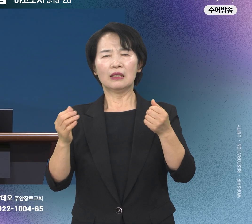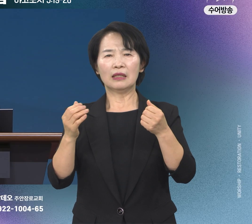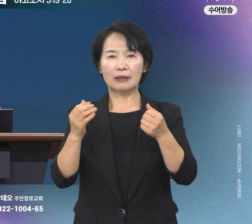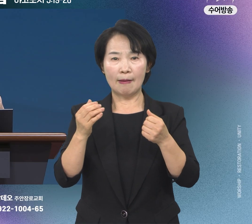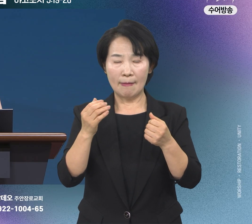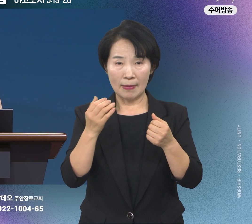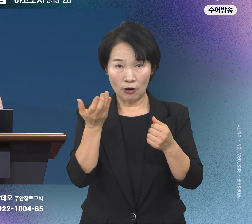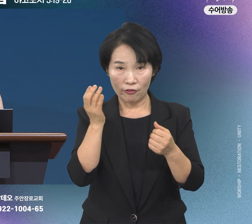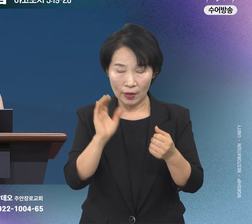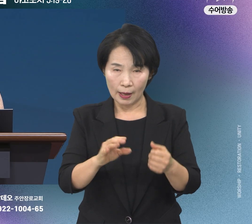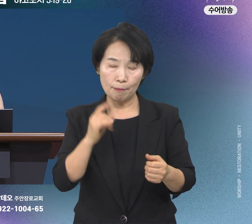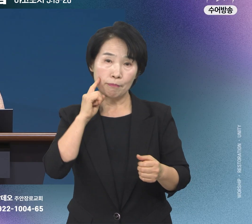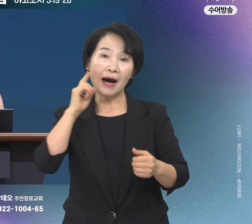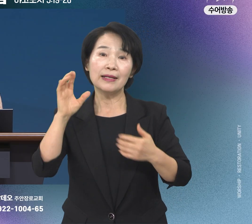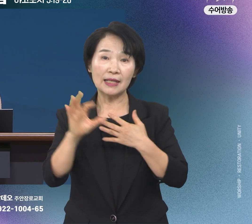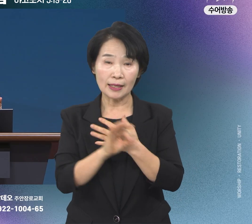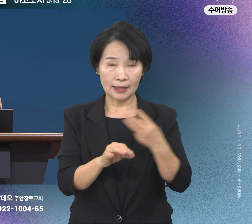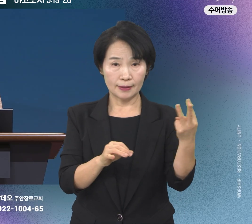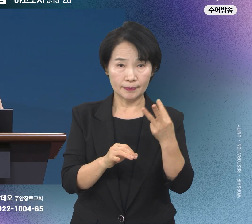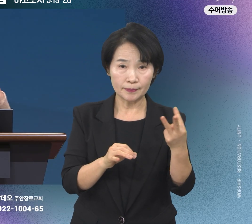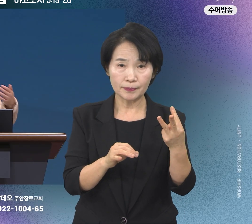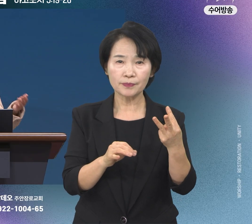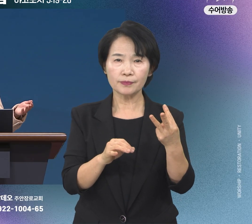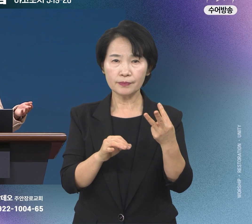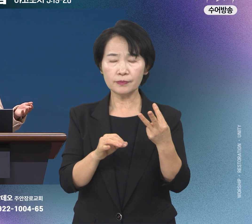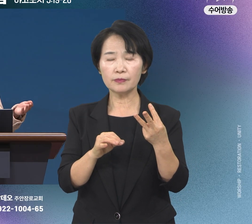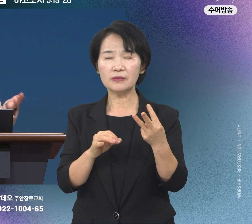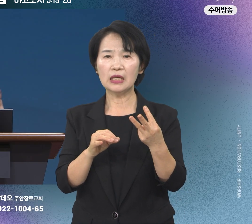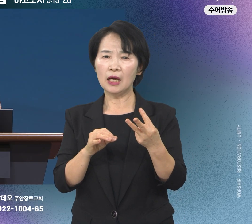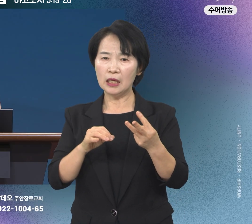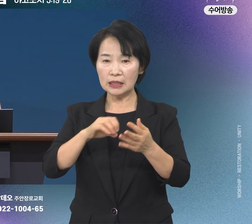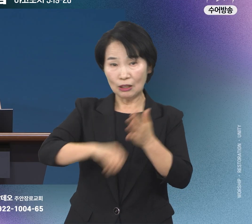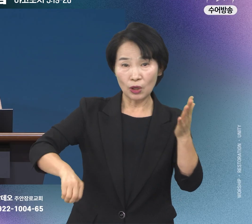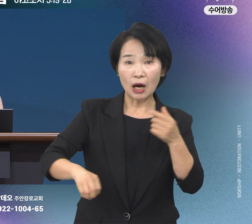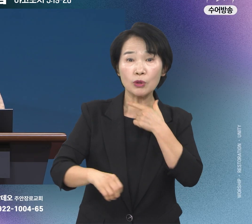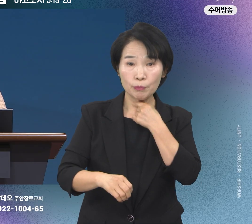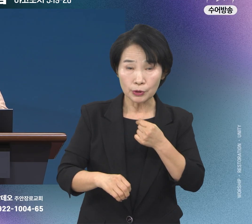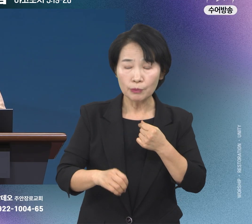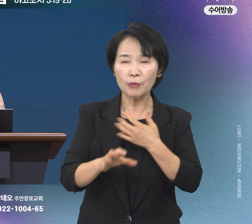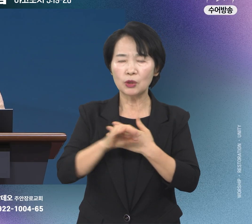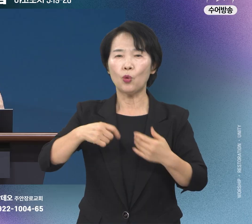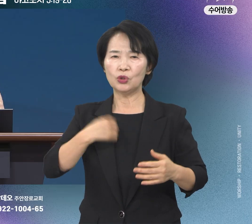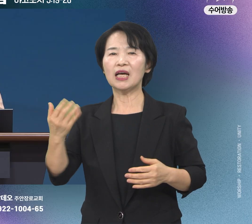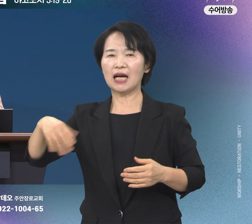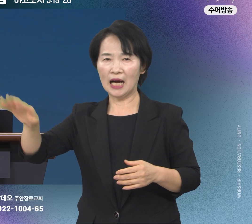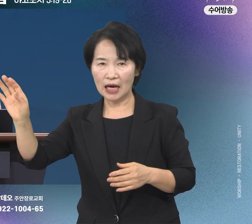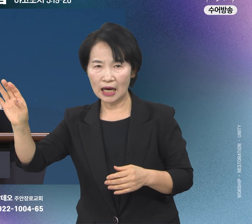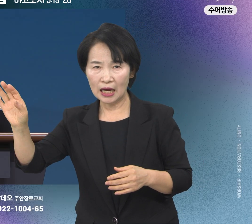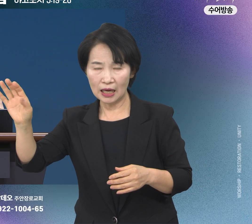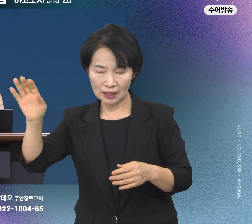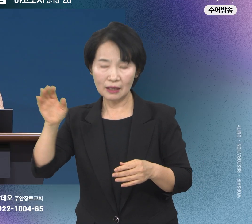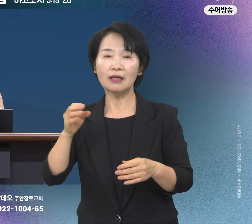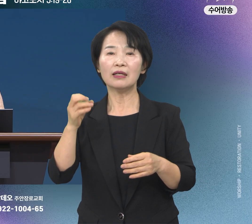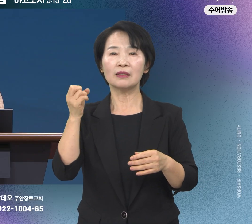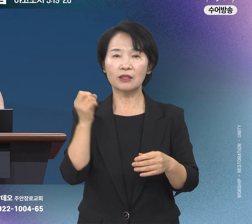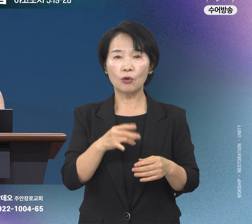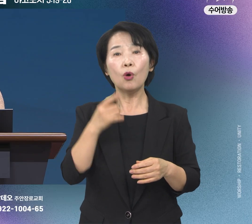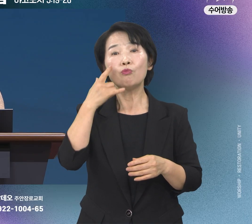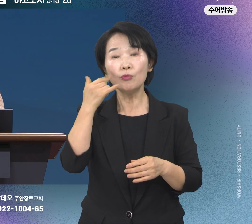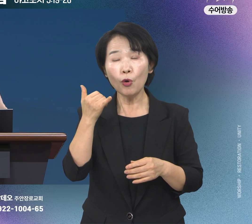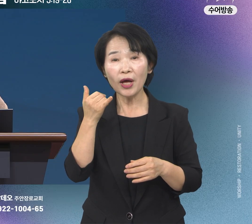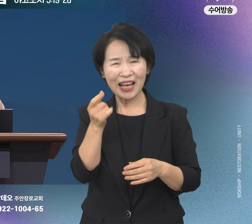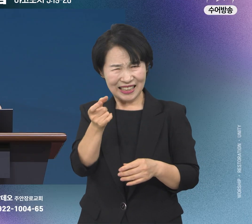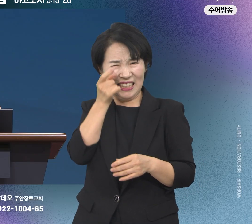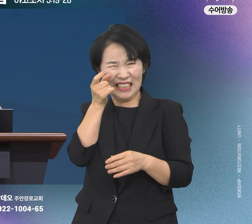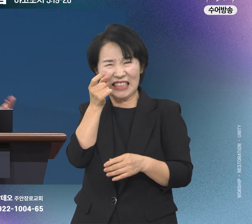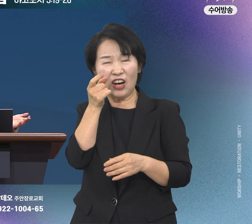너가 만약에 신천지가 좀 나가고 싶거든, 너 혼자 나가라. 그리고 만약에 너도 어느 순간 부모님한테 신천지인 것을